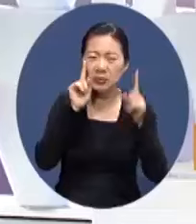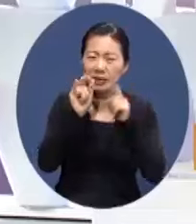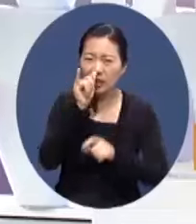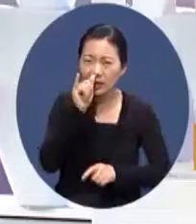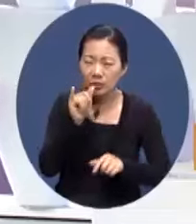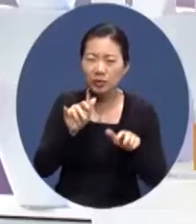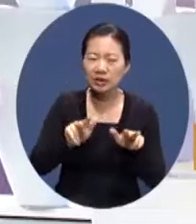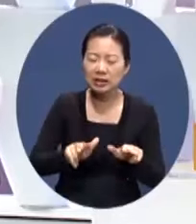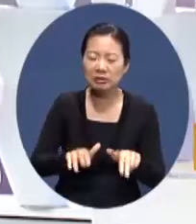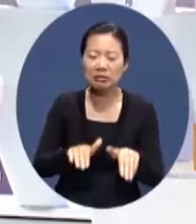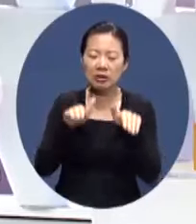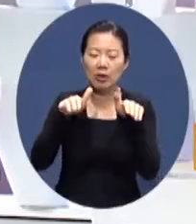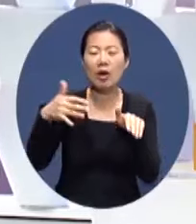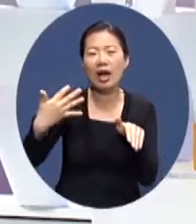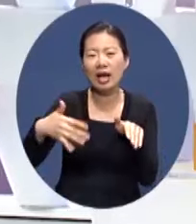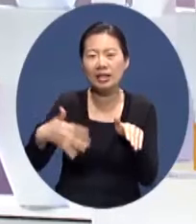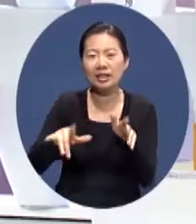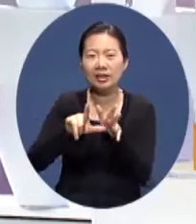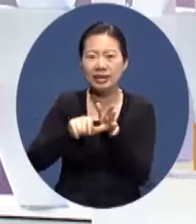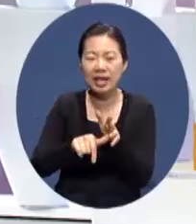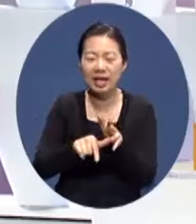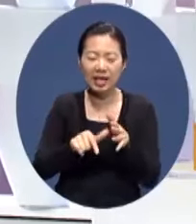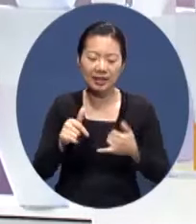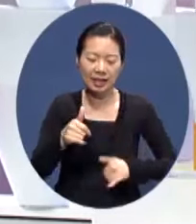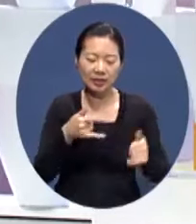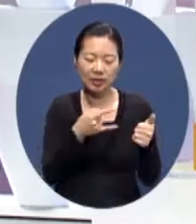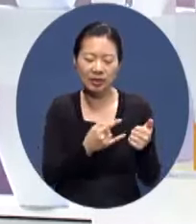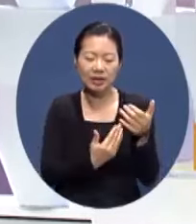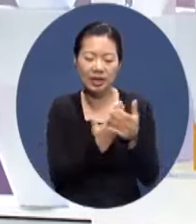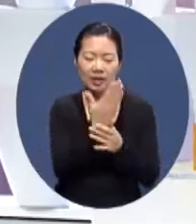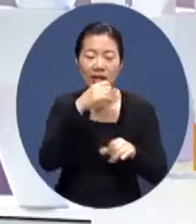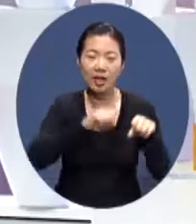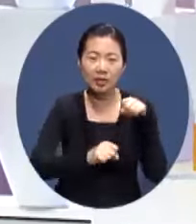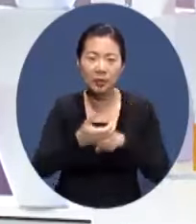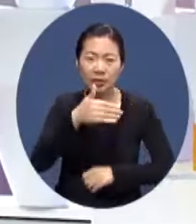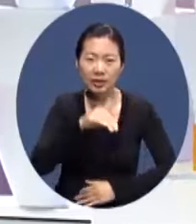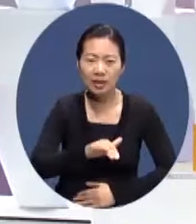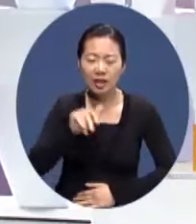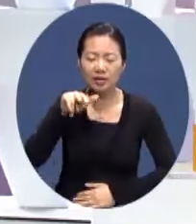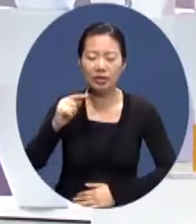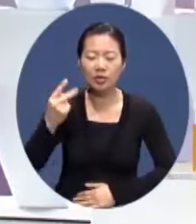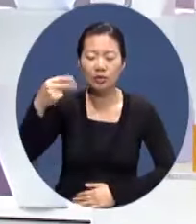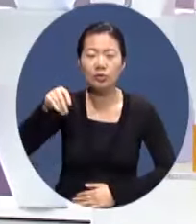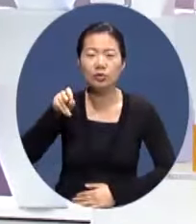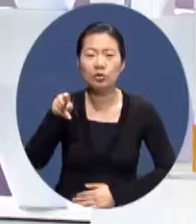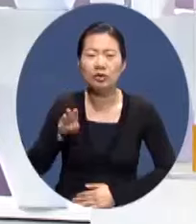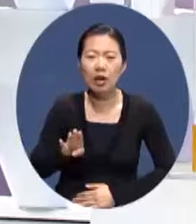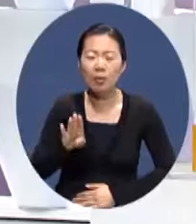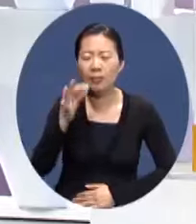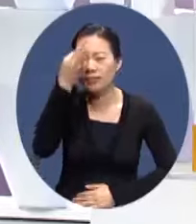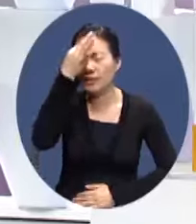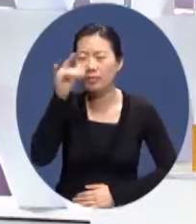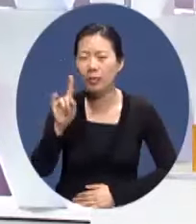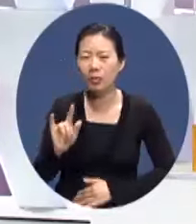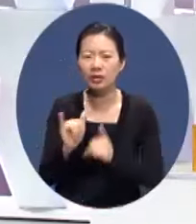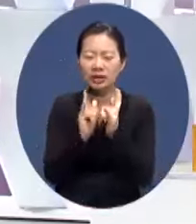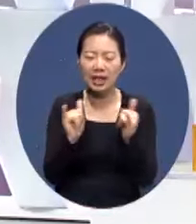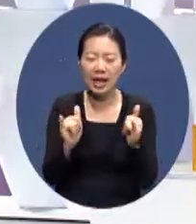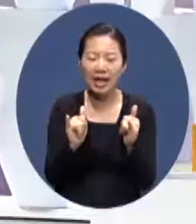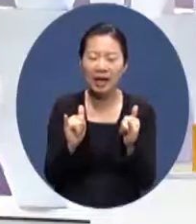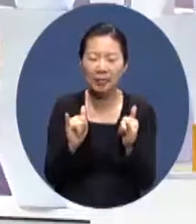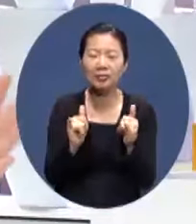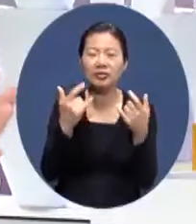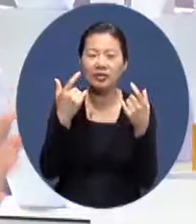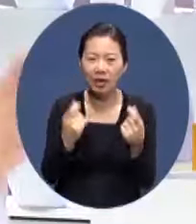아직 좀 미성숙하거나 그럴 때 아이에게 생기는 행동인데 이 전두엽이 어떤 기능을 하냐면 사람을 사람답게 만드는 기능을